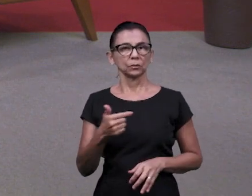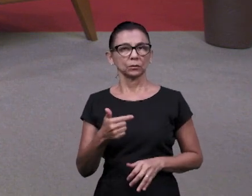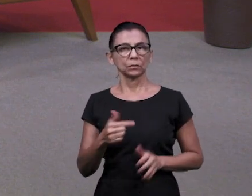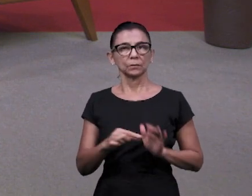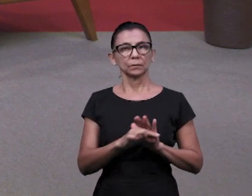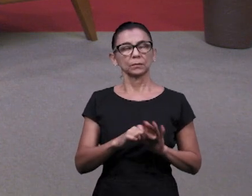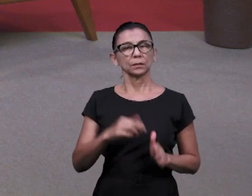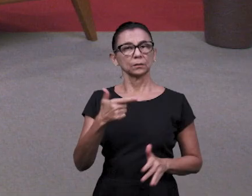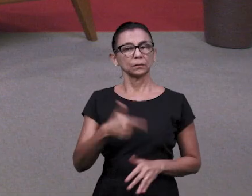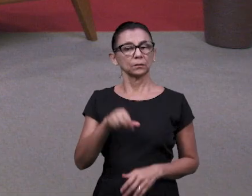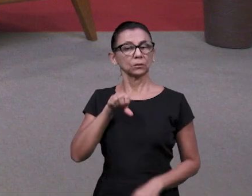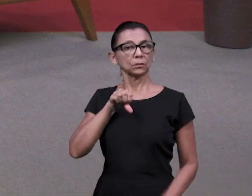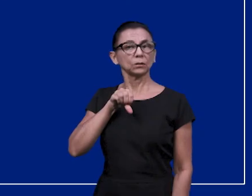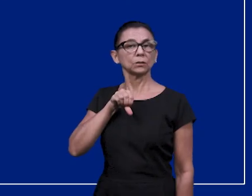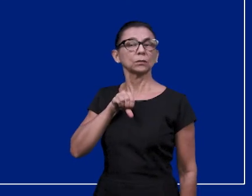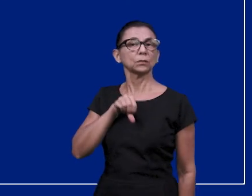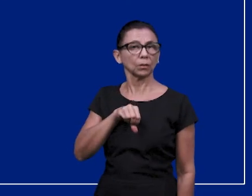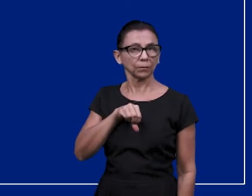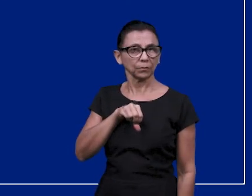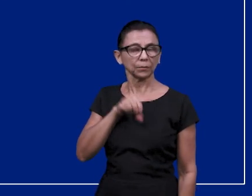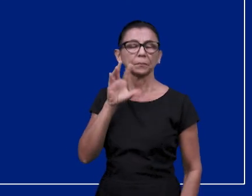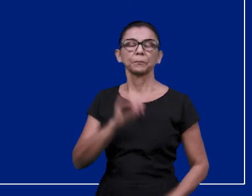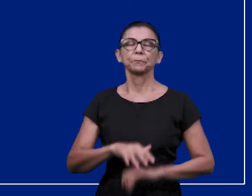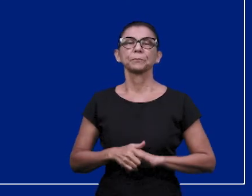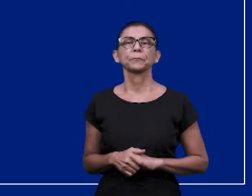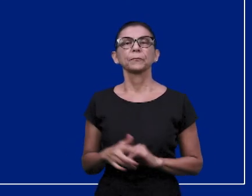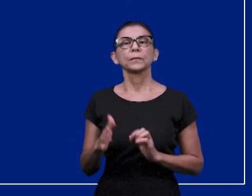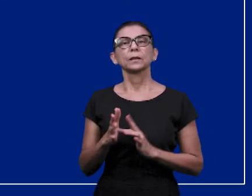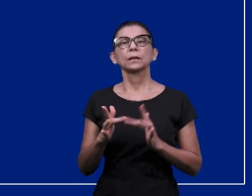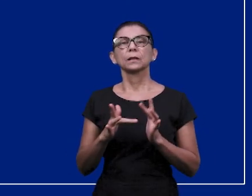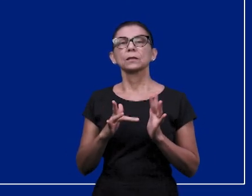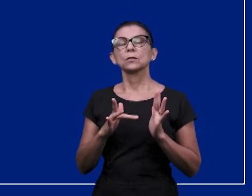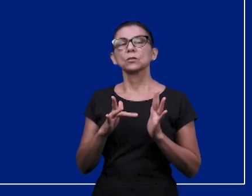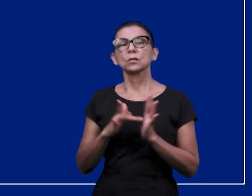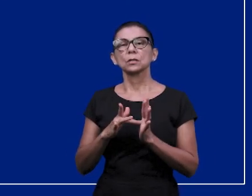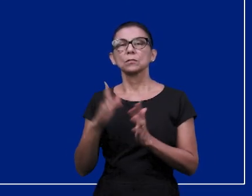verset 29, qui nous dit, Jésus